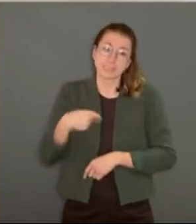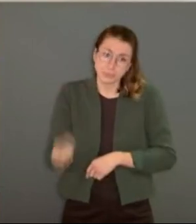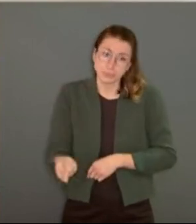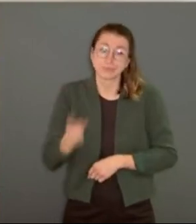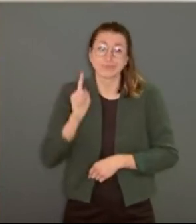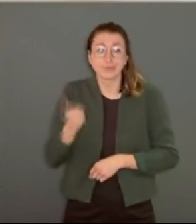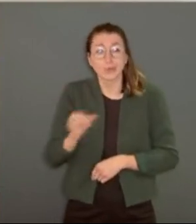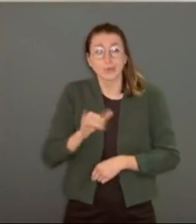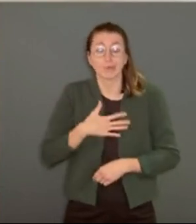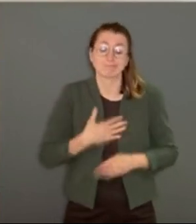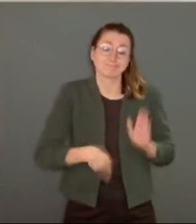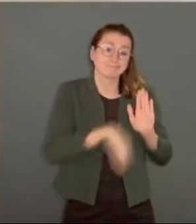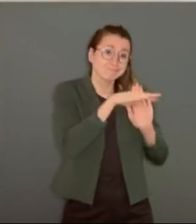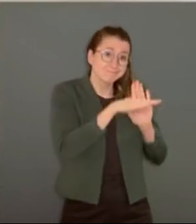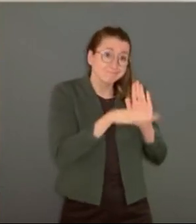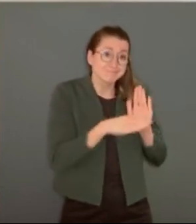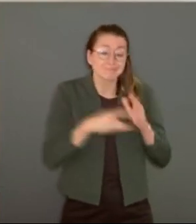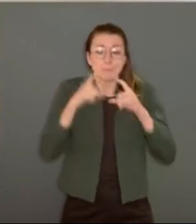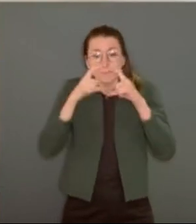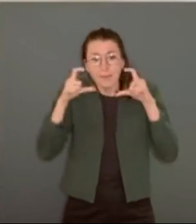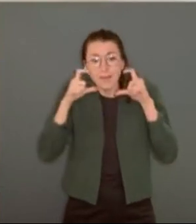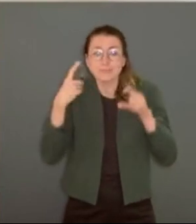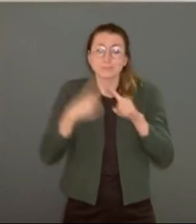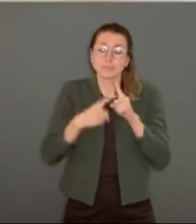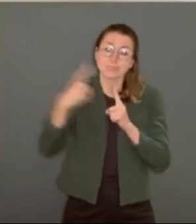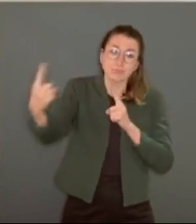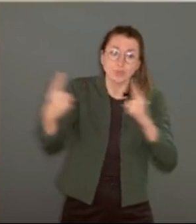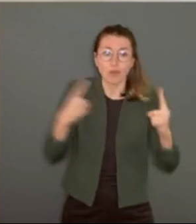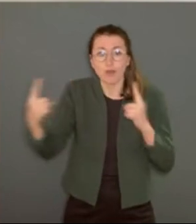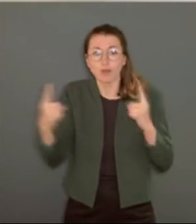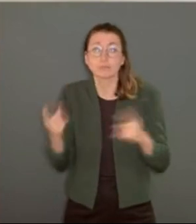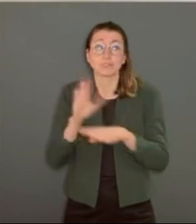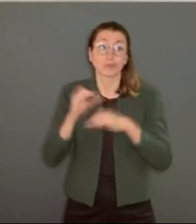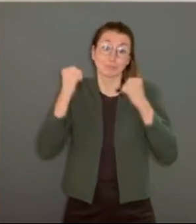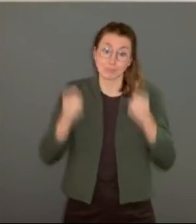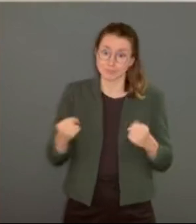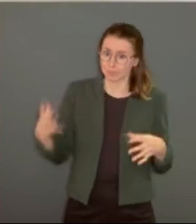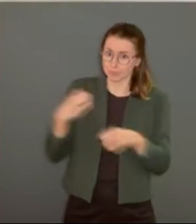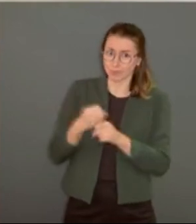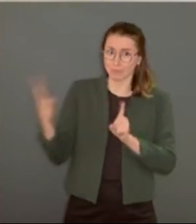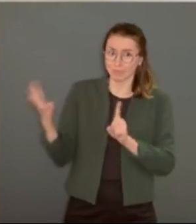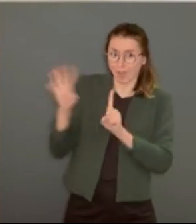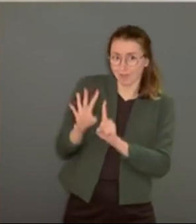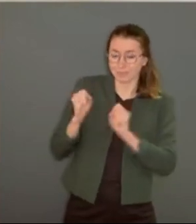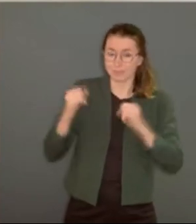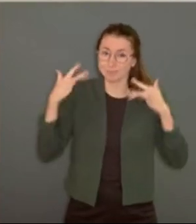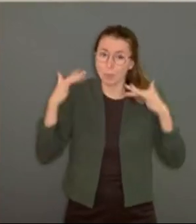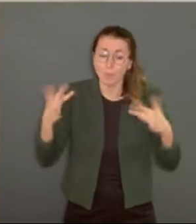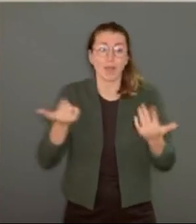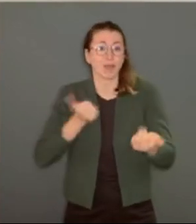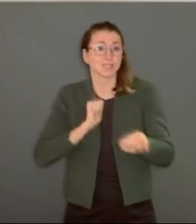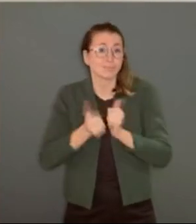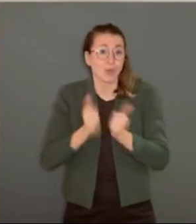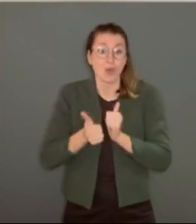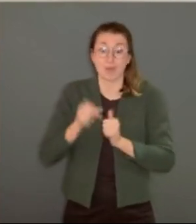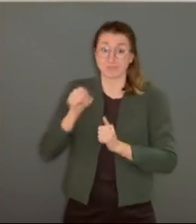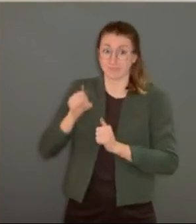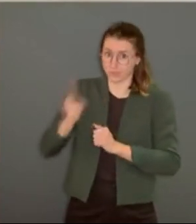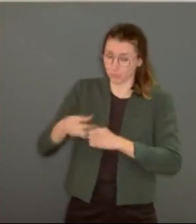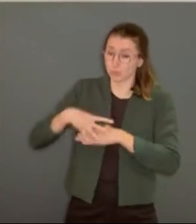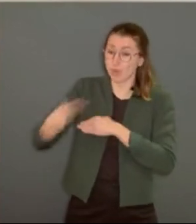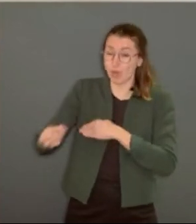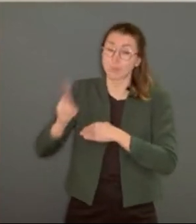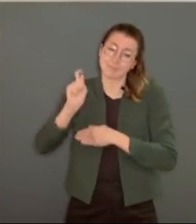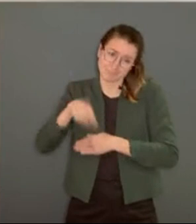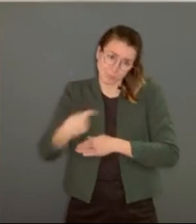précaution, porter un masque, garder la distance, mais vous promener, faire du sport à l'extérieur, en distance naturellement, est possible.